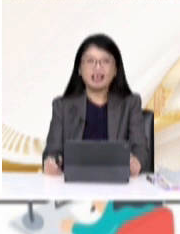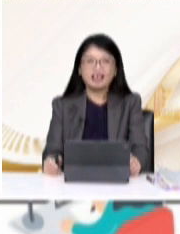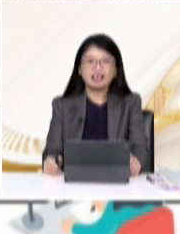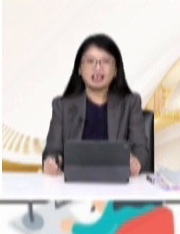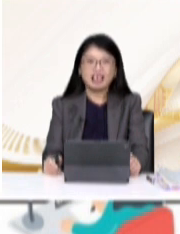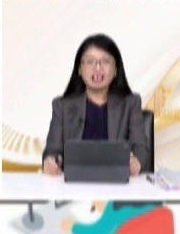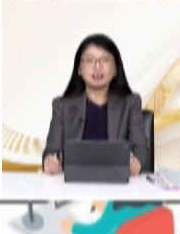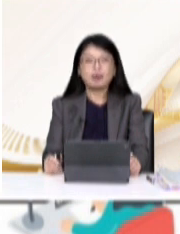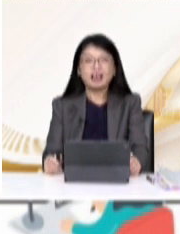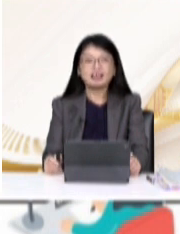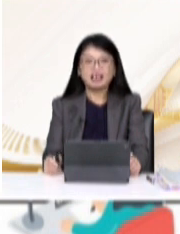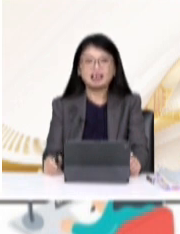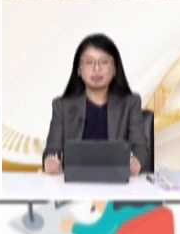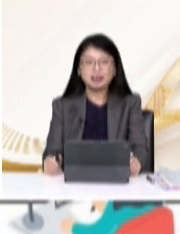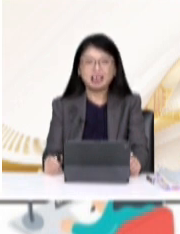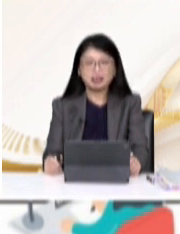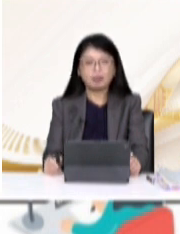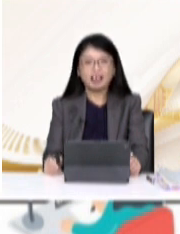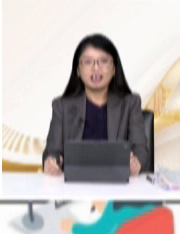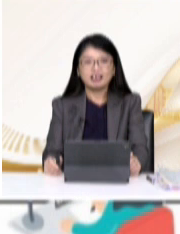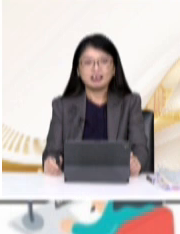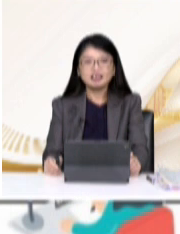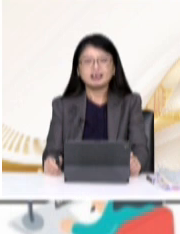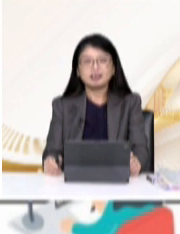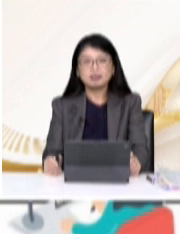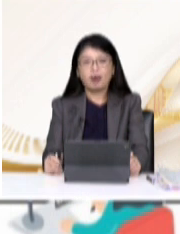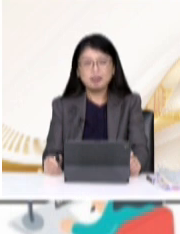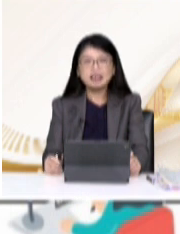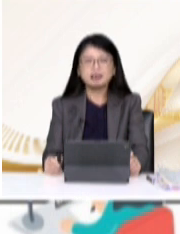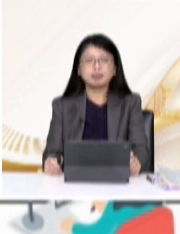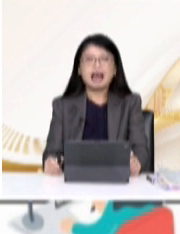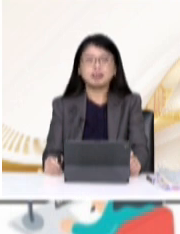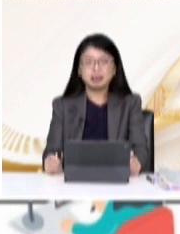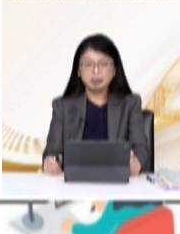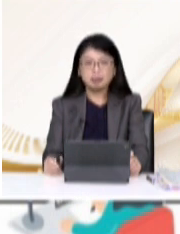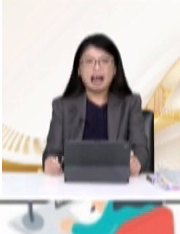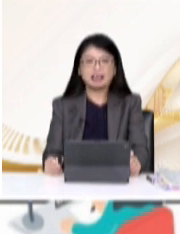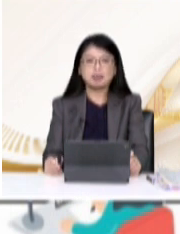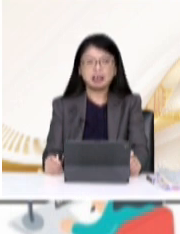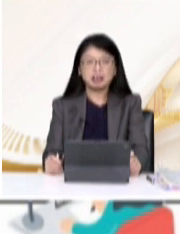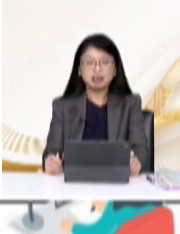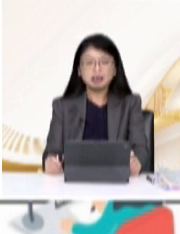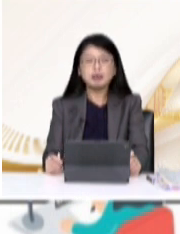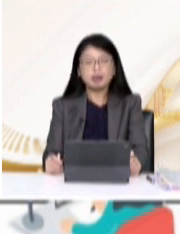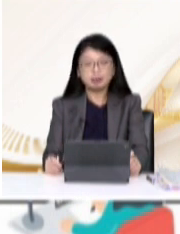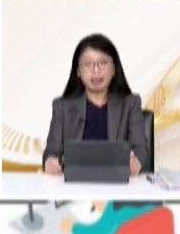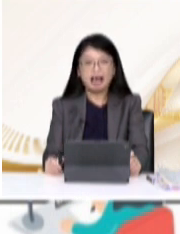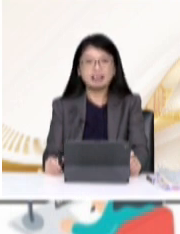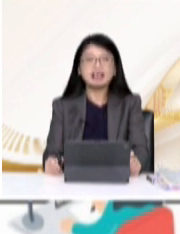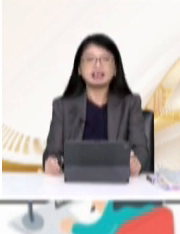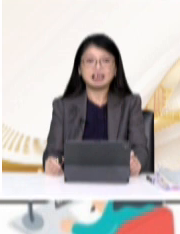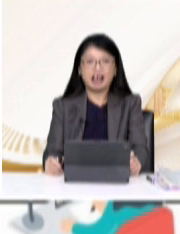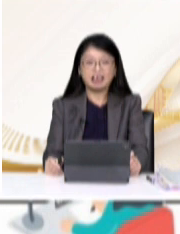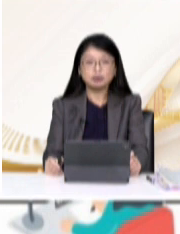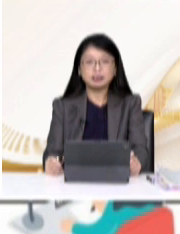าถ้าเกิดว่าท่านรัฐมนตรีท่านเห็นว่าเอ้ยต่อให้ไม่เกิน1บาท 10,000 บาทแต่เป็นเรื่องที่มีความสำคัญท่